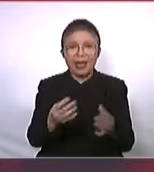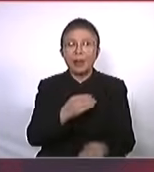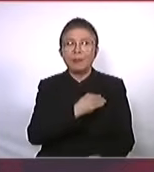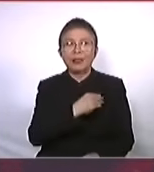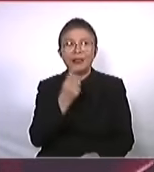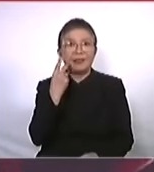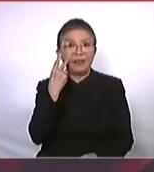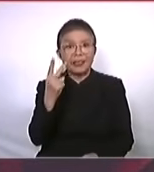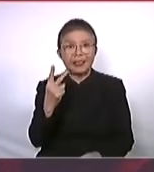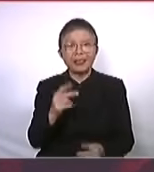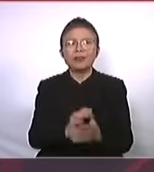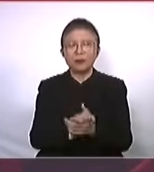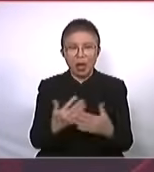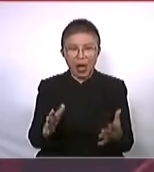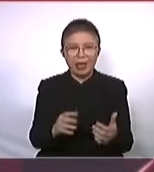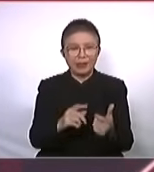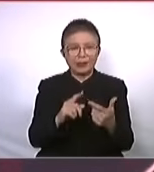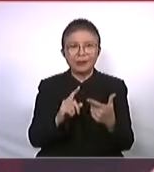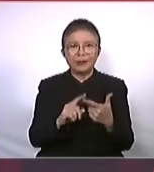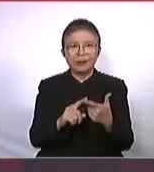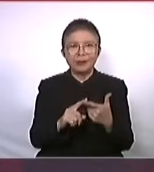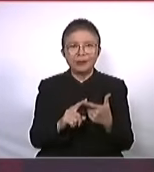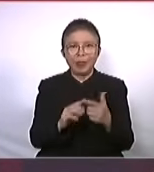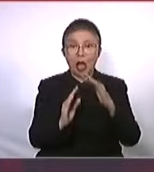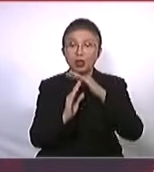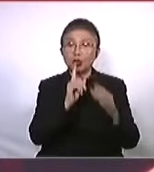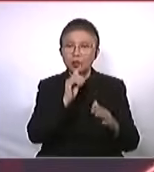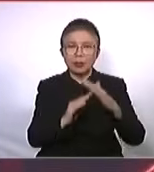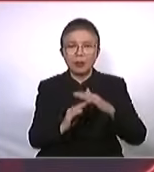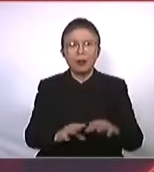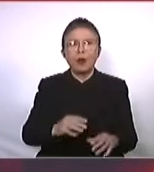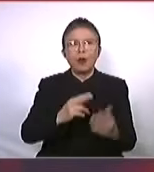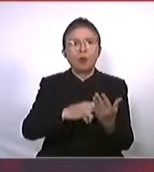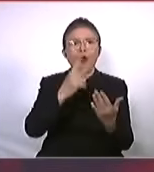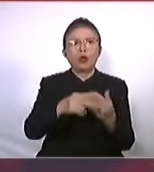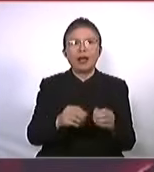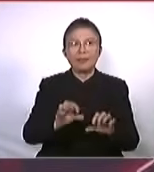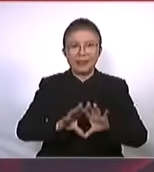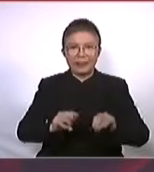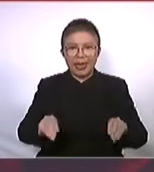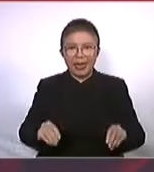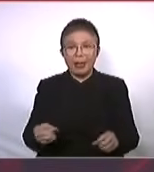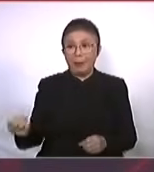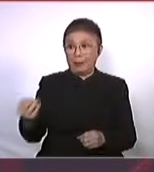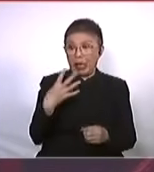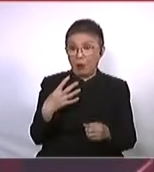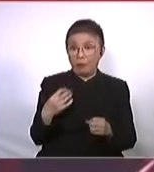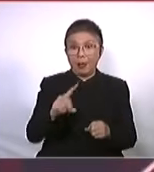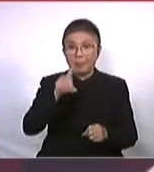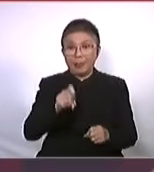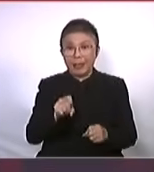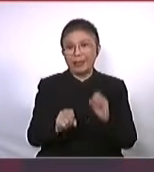Visi dan kemudian e Harap tenang program kerja kemudian menjawab pertanyaan